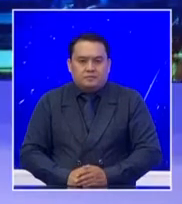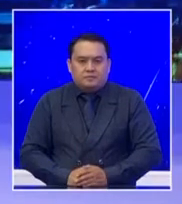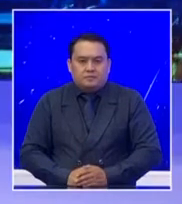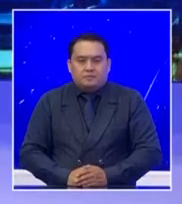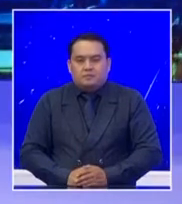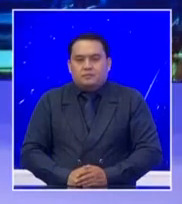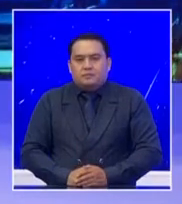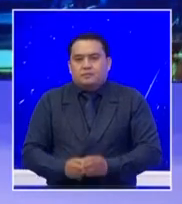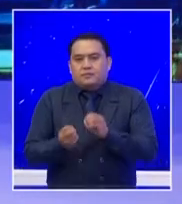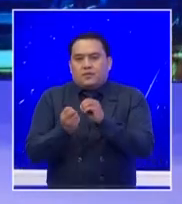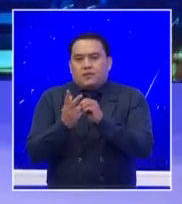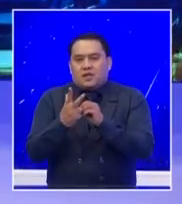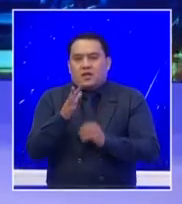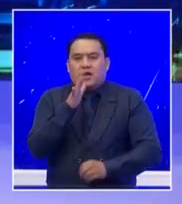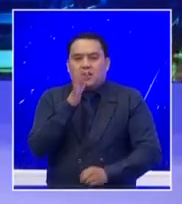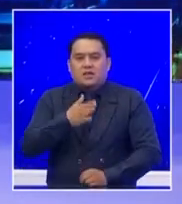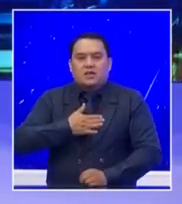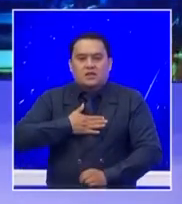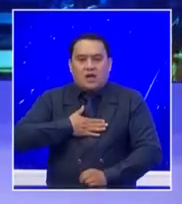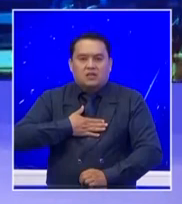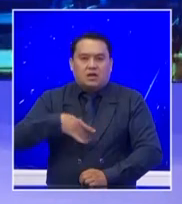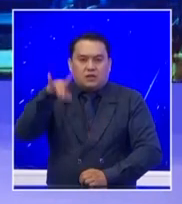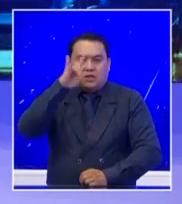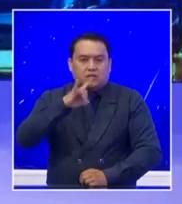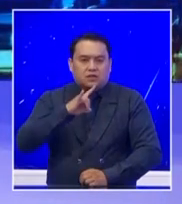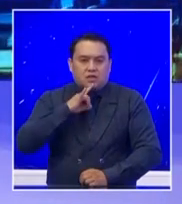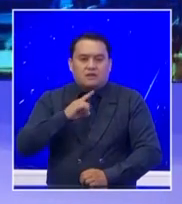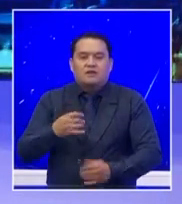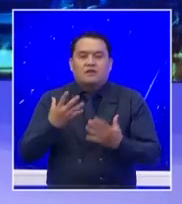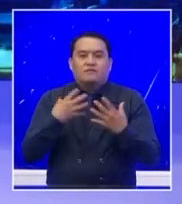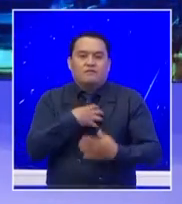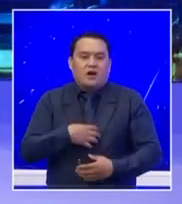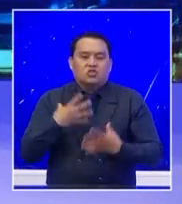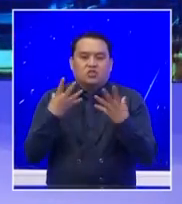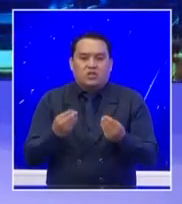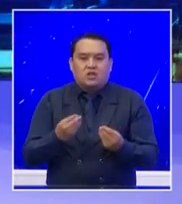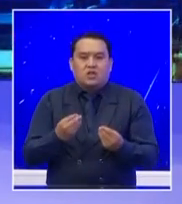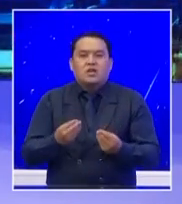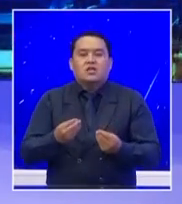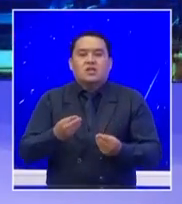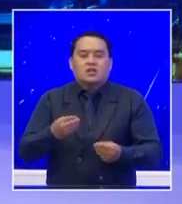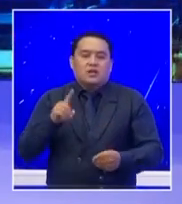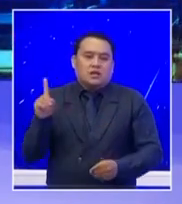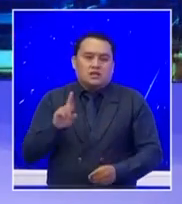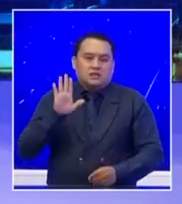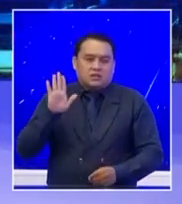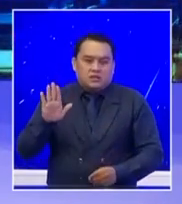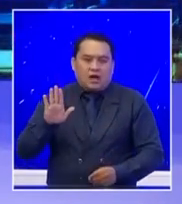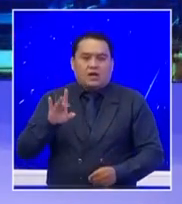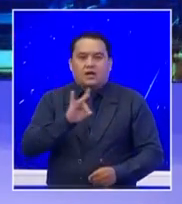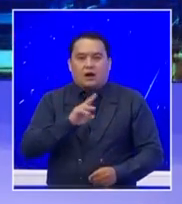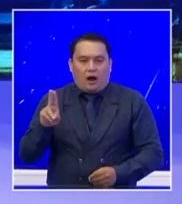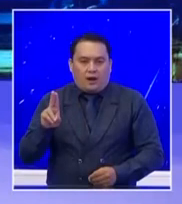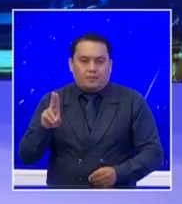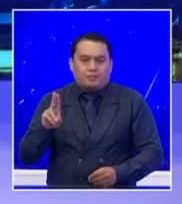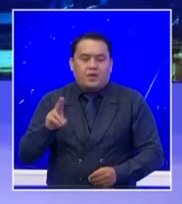К другим темам. Вот уже 13 лет наша страна отмечает знаменательный день. День государственных символов Республики Казахстан.